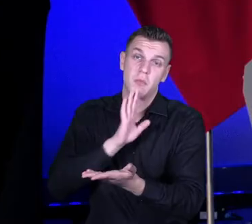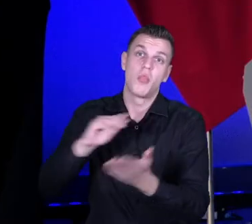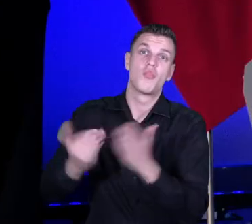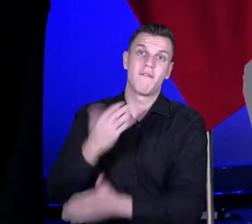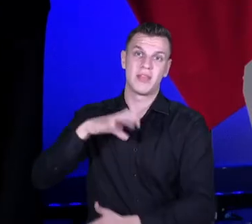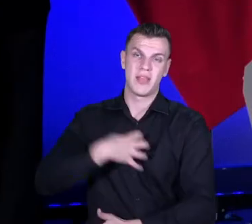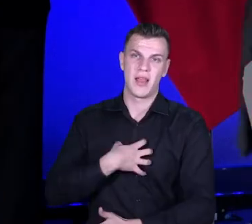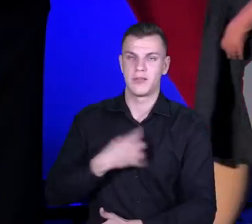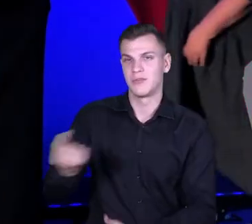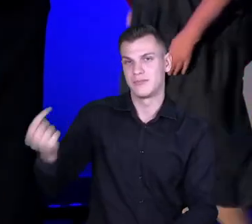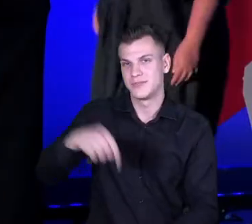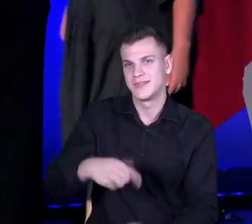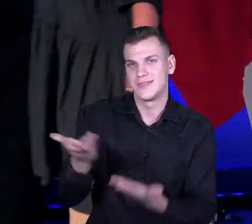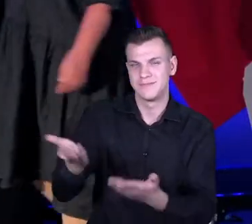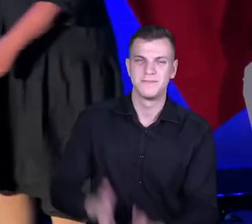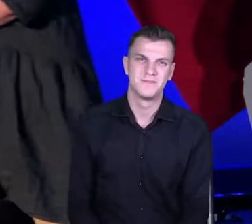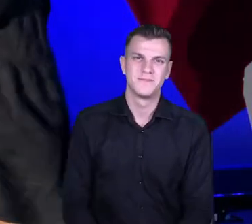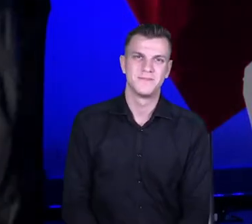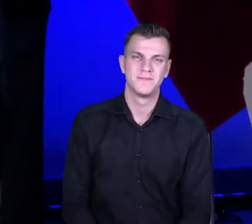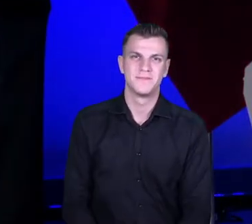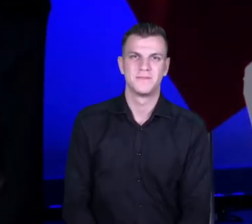Cieszymy się, że jest pani z nami.